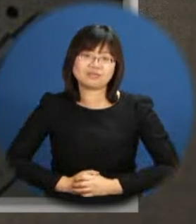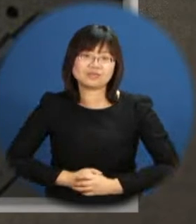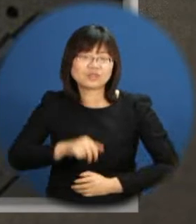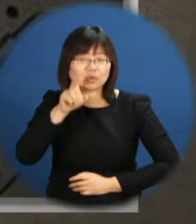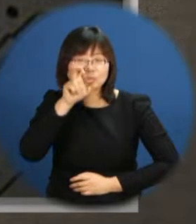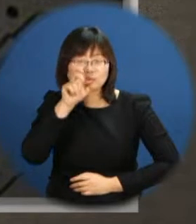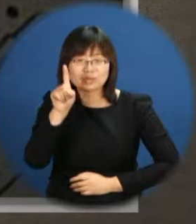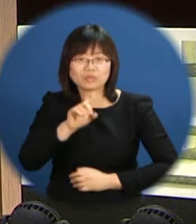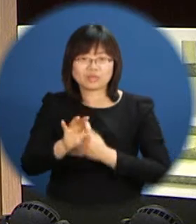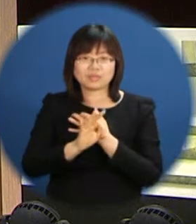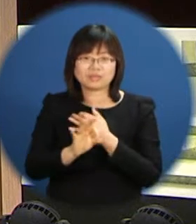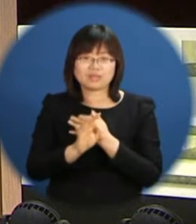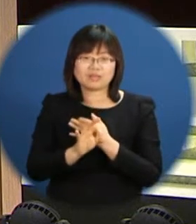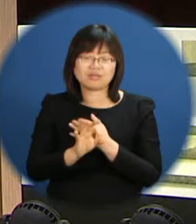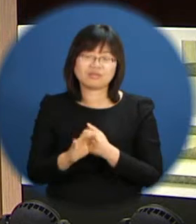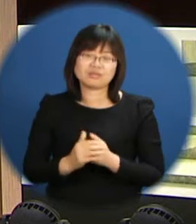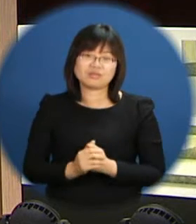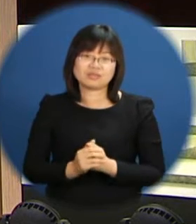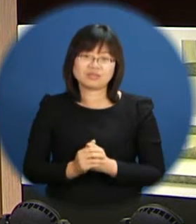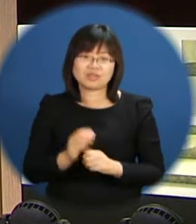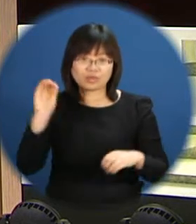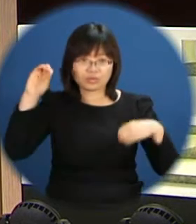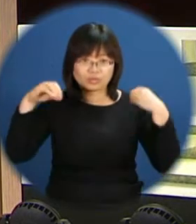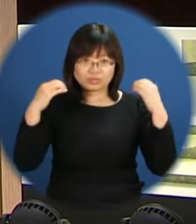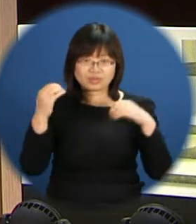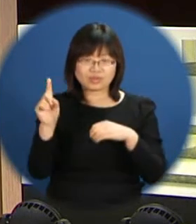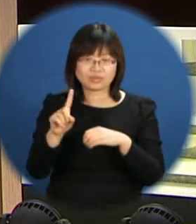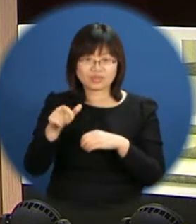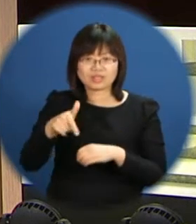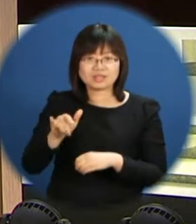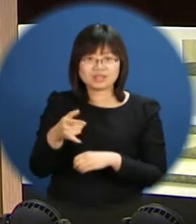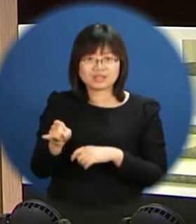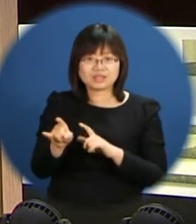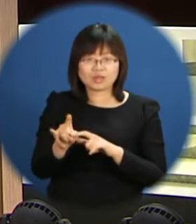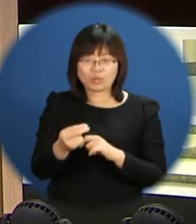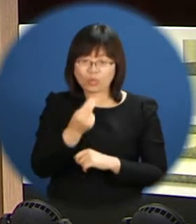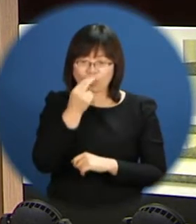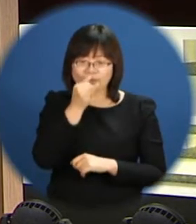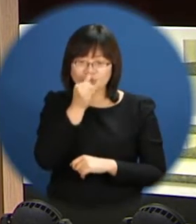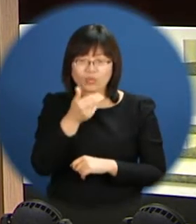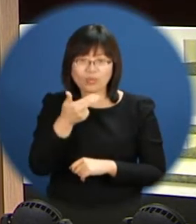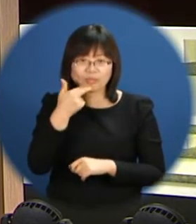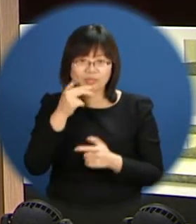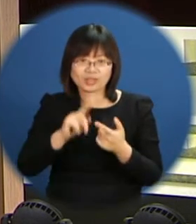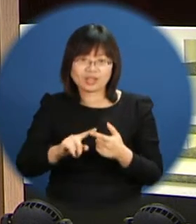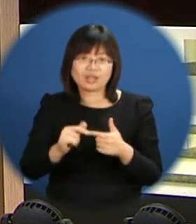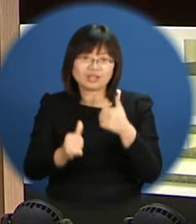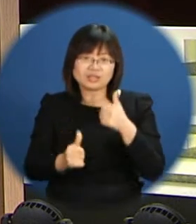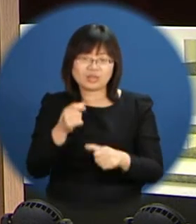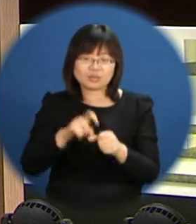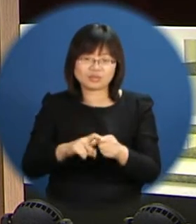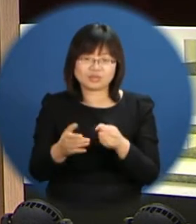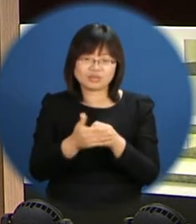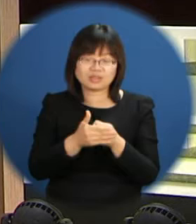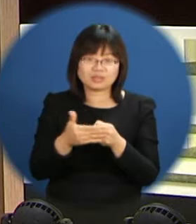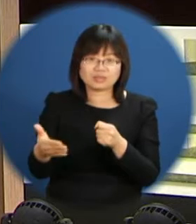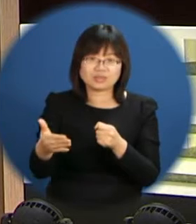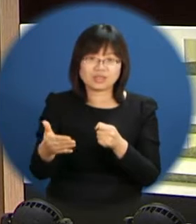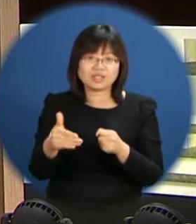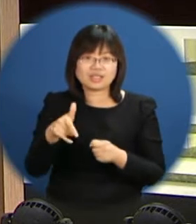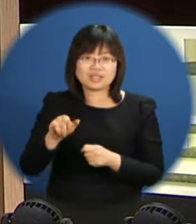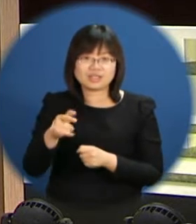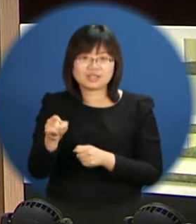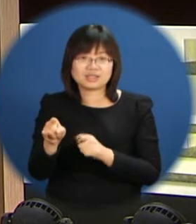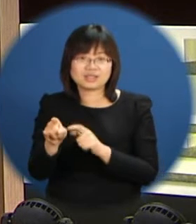지능 뭐냐면 이 이 동물이 어떤 기체는 후 팔 수 있고 없고 하는 것을 실험 하기 위해서 이제 그